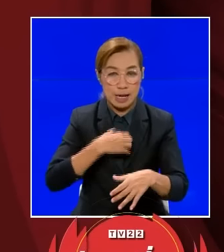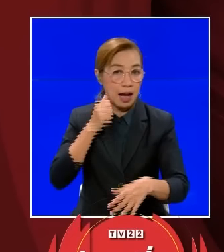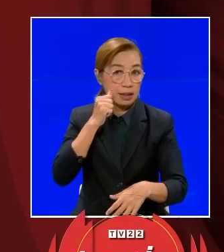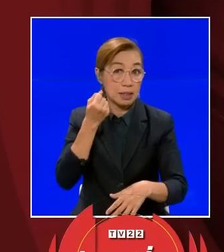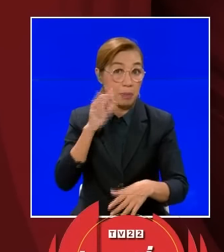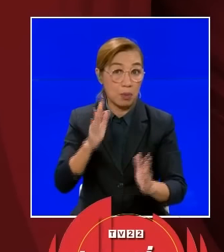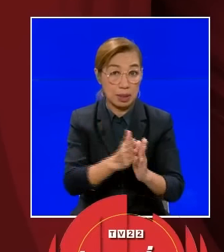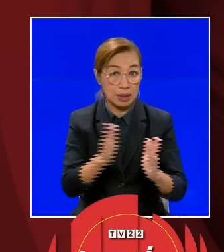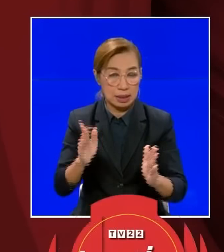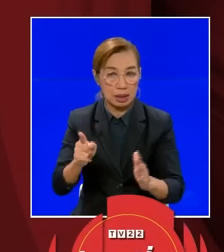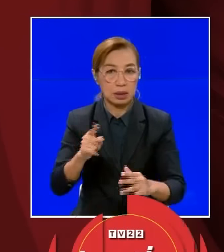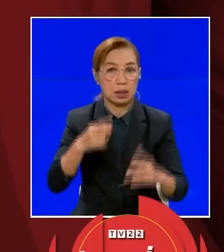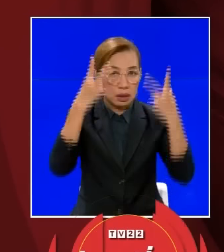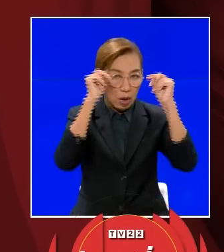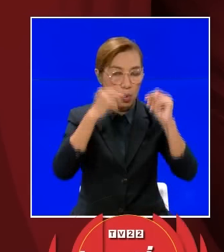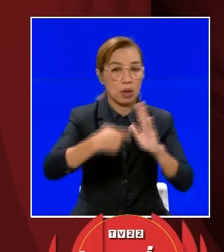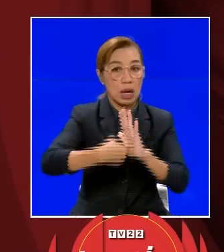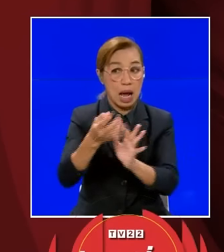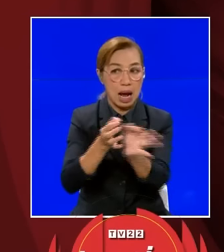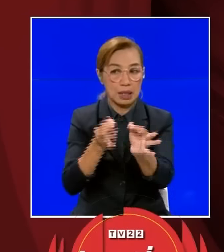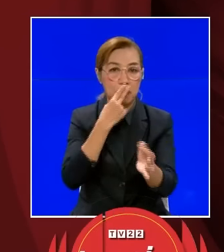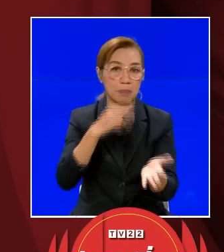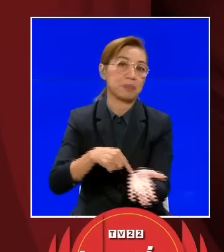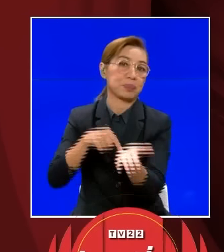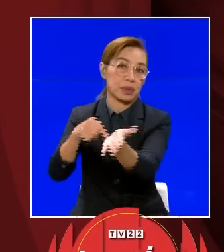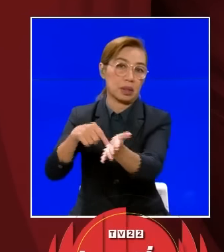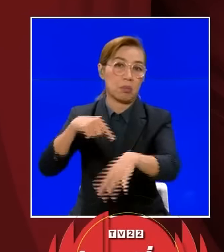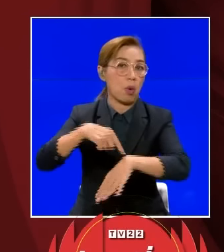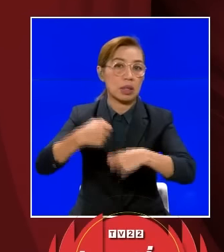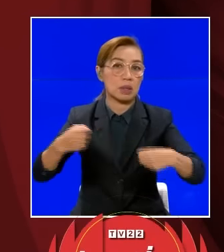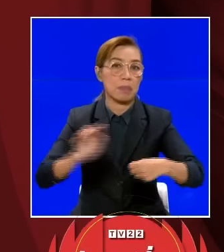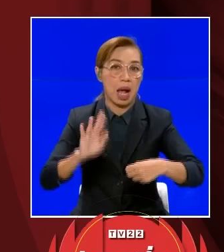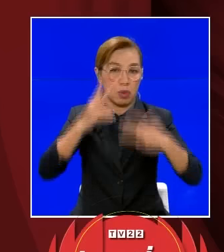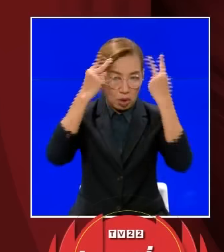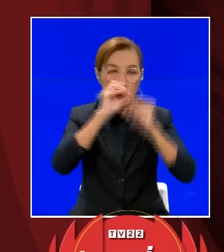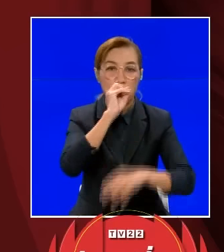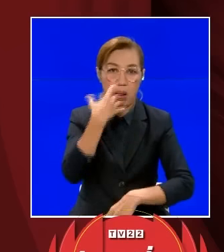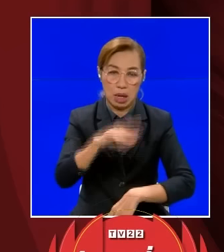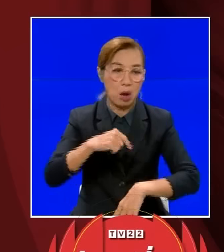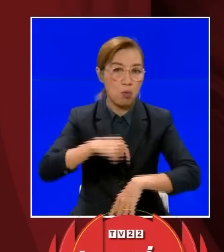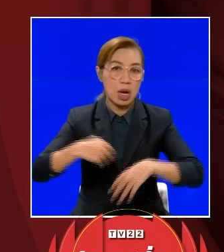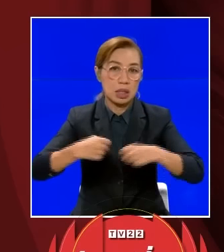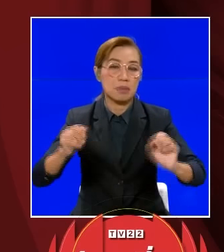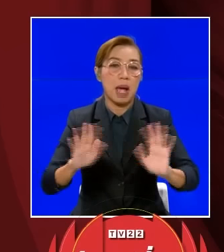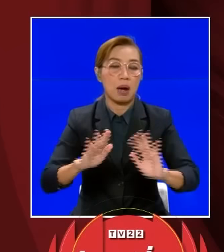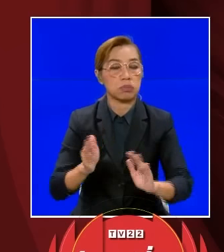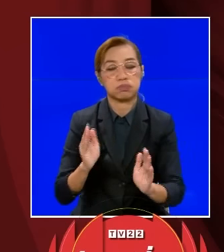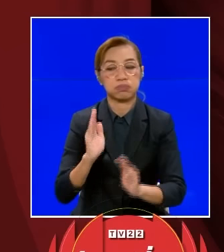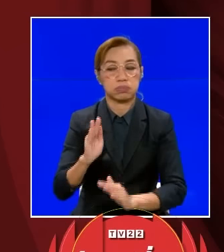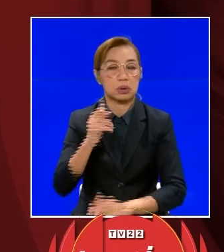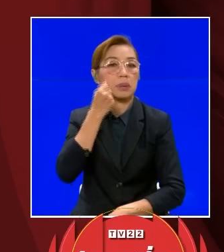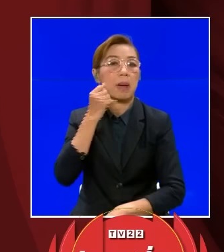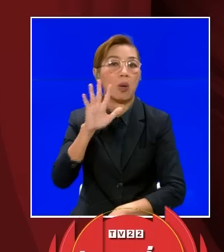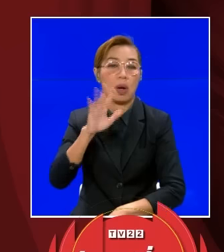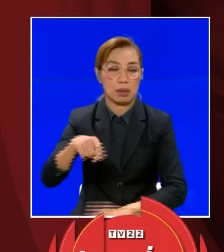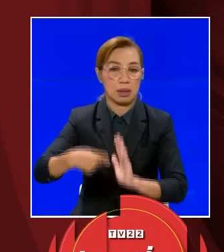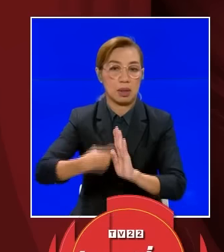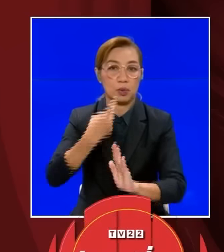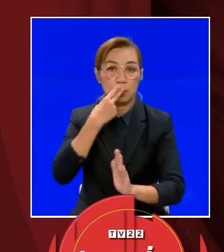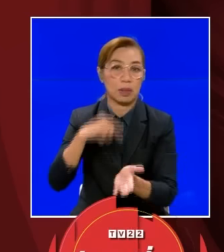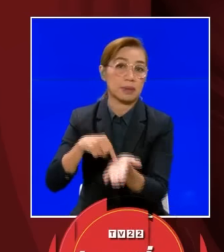ายกก็จะส่งคำชี้แจงภายใน15วันแบบไม่ขอต่อเวลาซึ่งนายกก็บอกแล้วว่าไม่เร่งได้ว่าไม่ต่อเวลานะคะครบ15วันก็รา